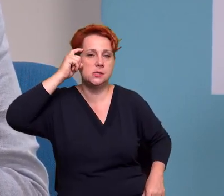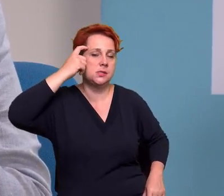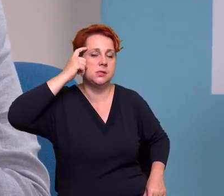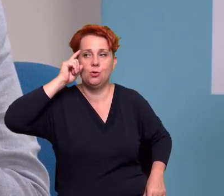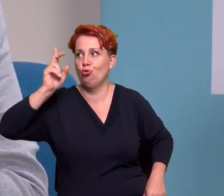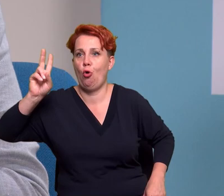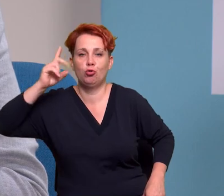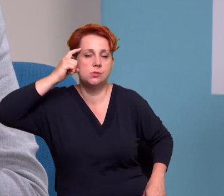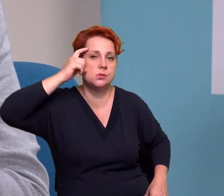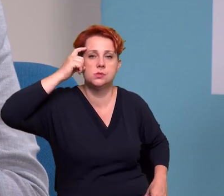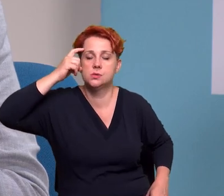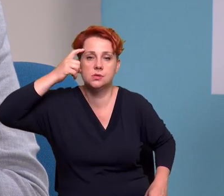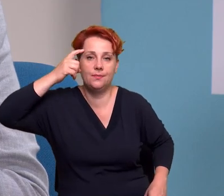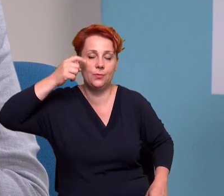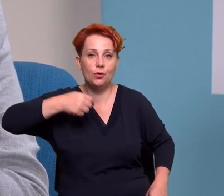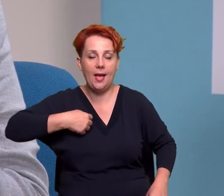zamiast zajmować się